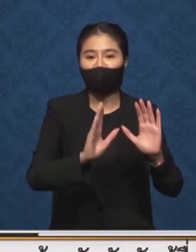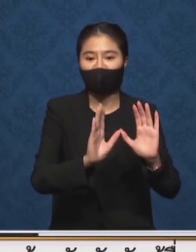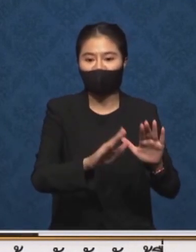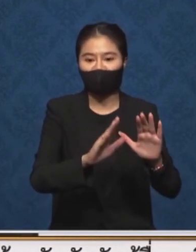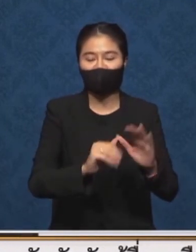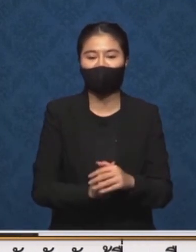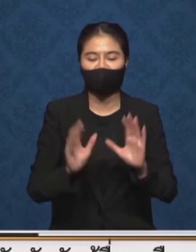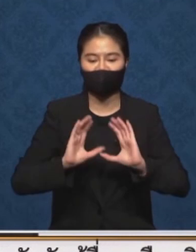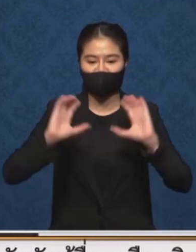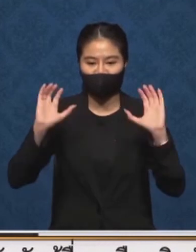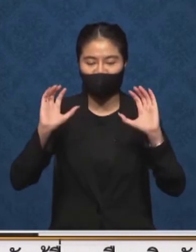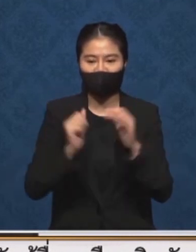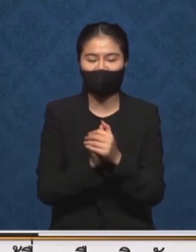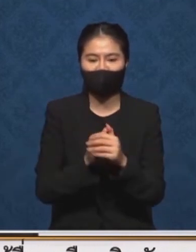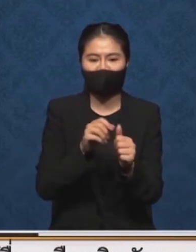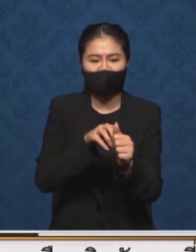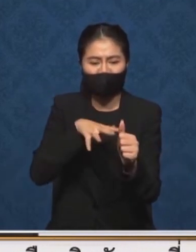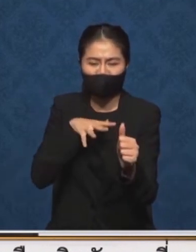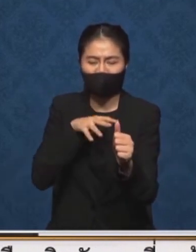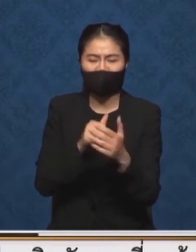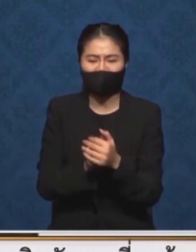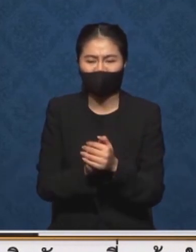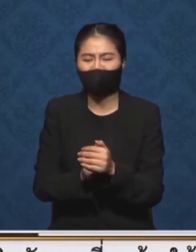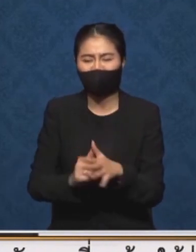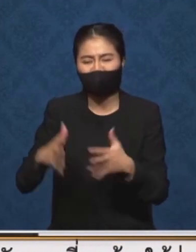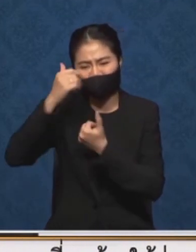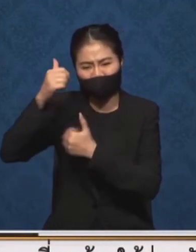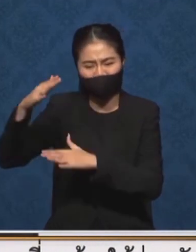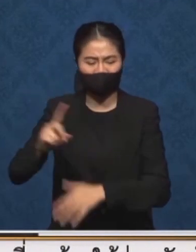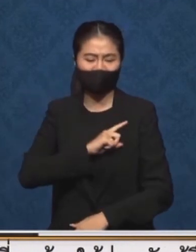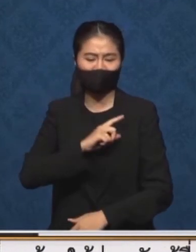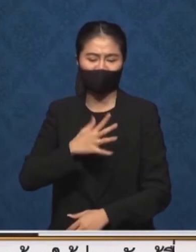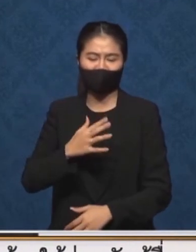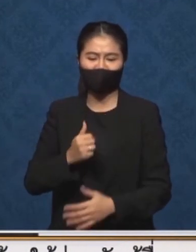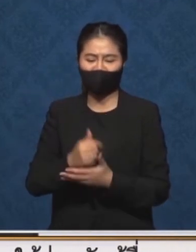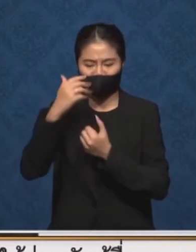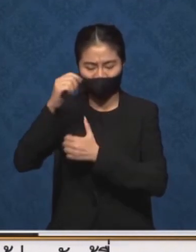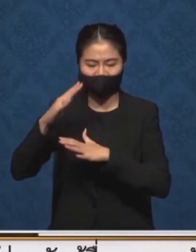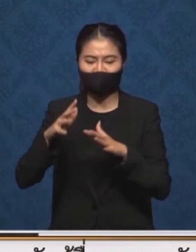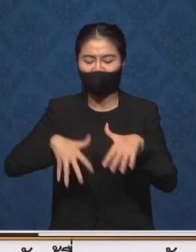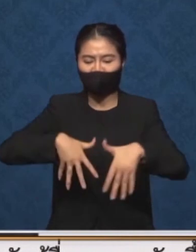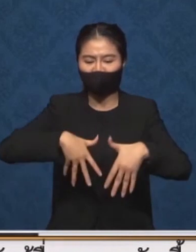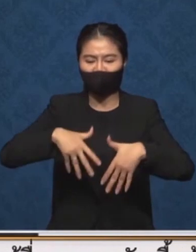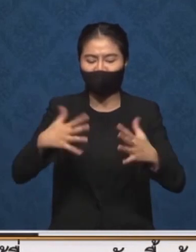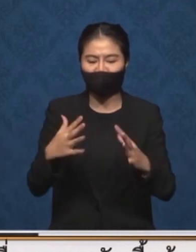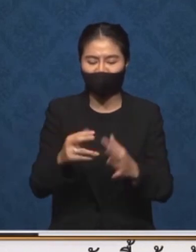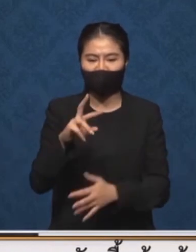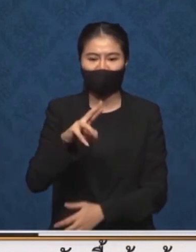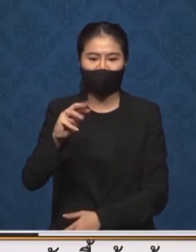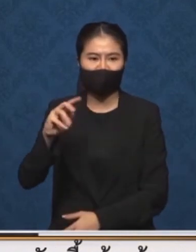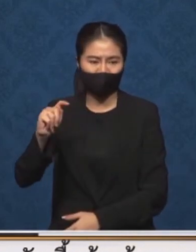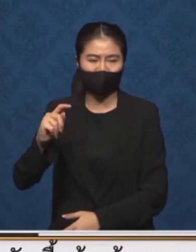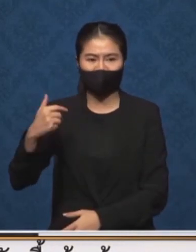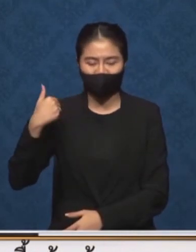าลที่มีผู้นำไม่มีสำนึกในความดผดชอบตอปชาชนเลยแล้วรัฐมัตีก็